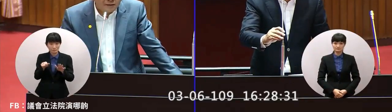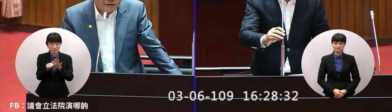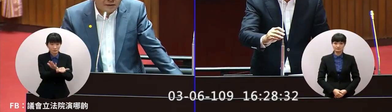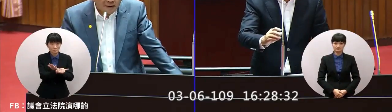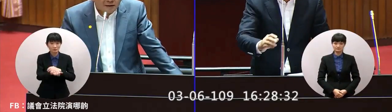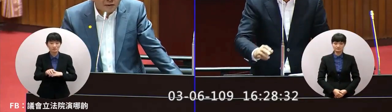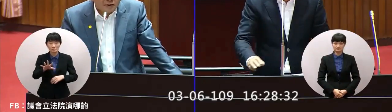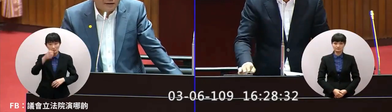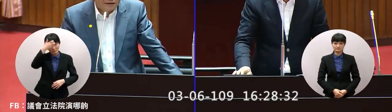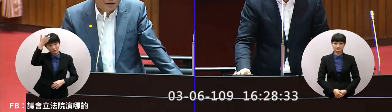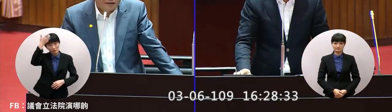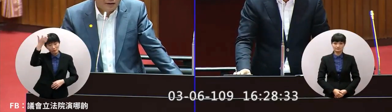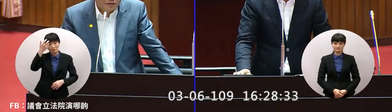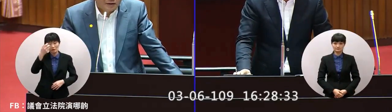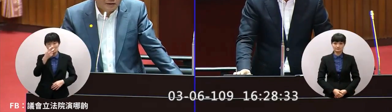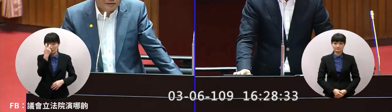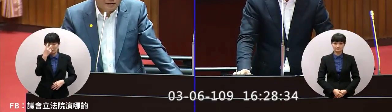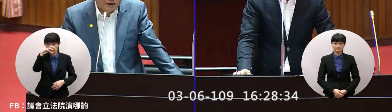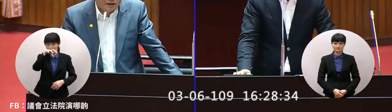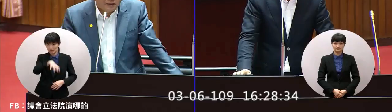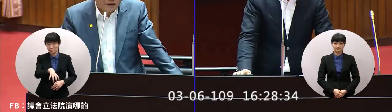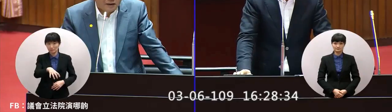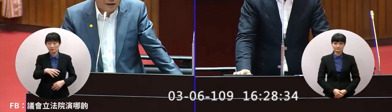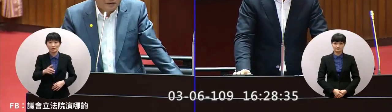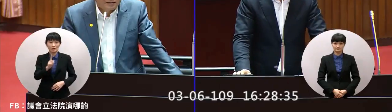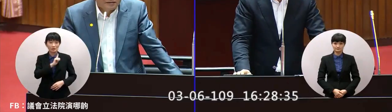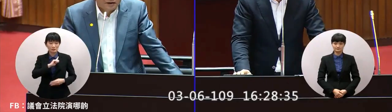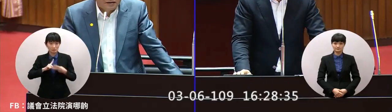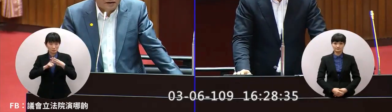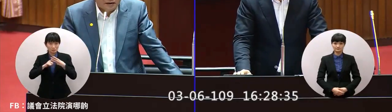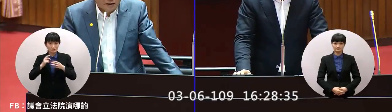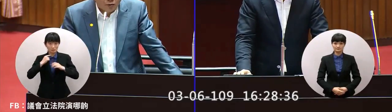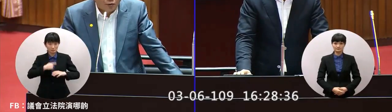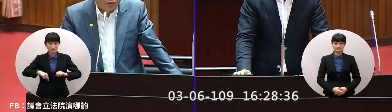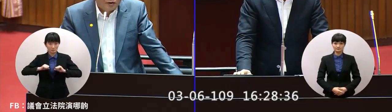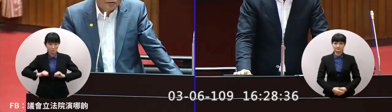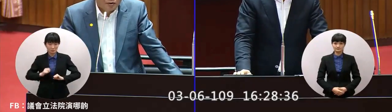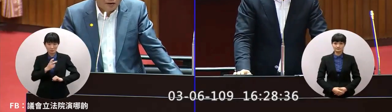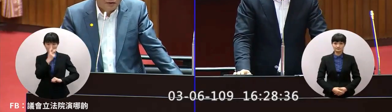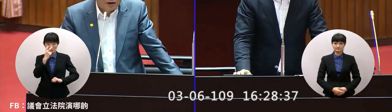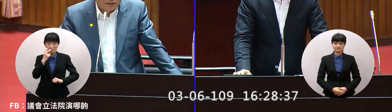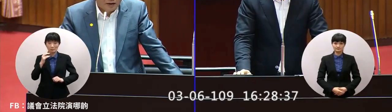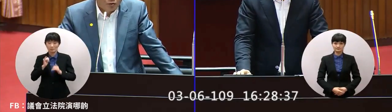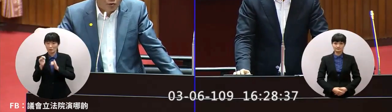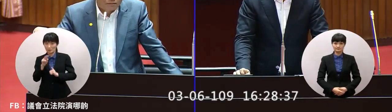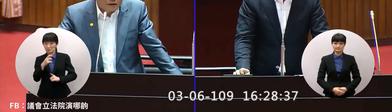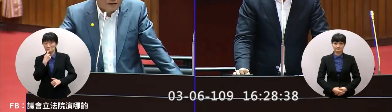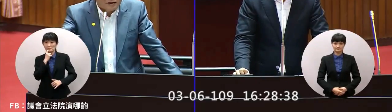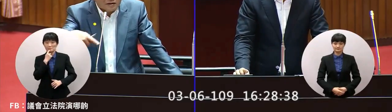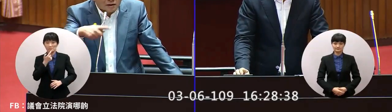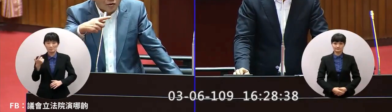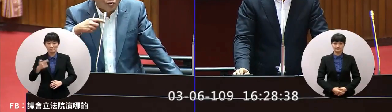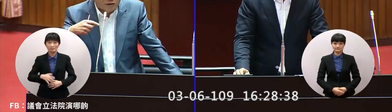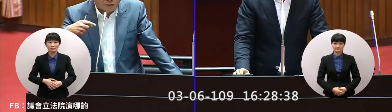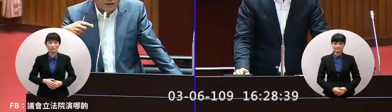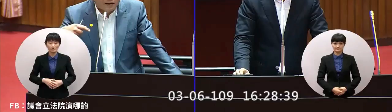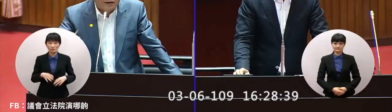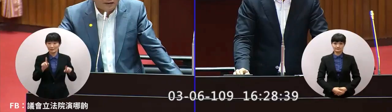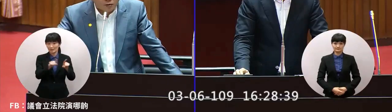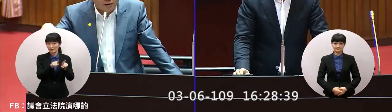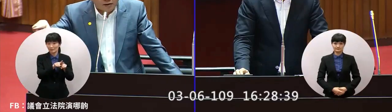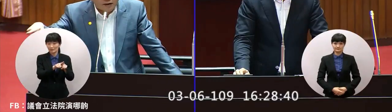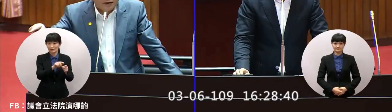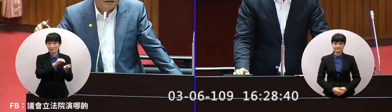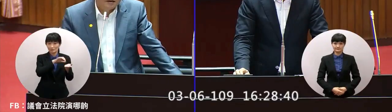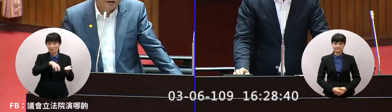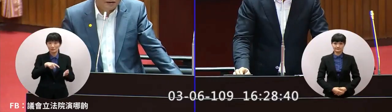有一个发烧的筛检站，好，因为他觉得自主健康管理，他还是有这样的一个疑虑，所以伊无希望伊对猛进这条线入去，